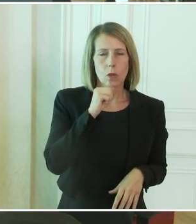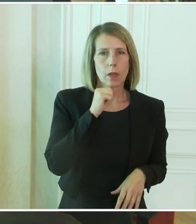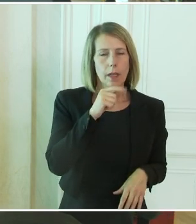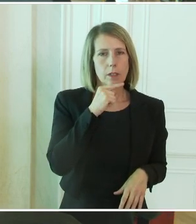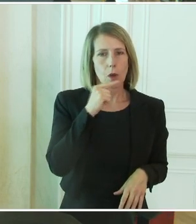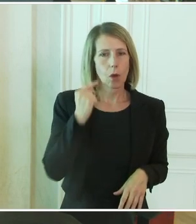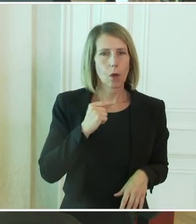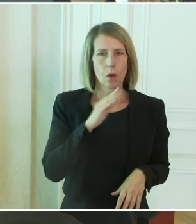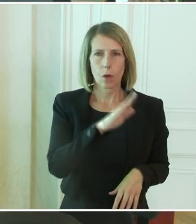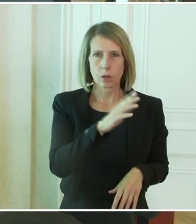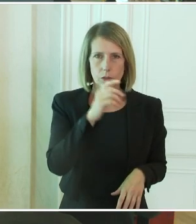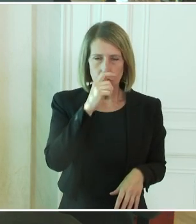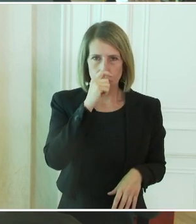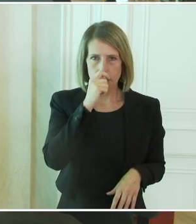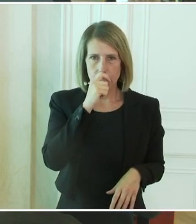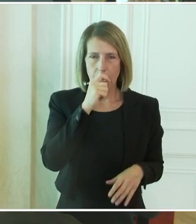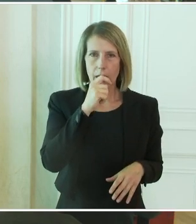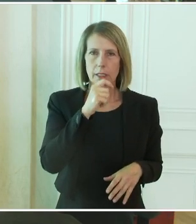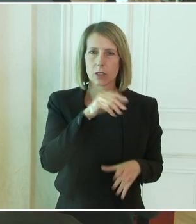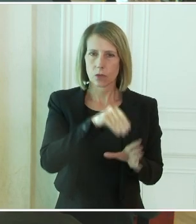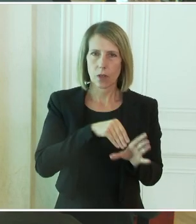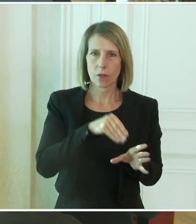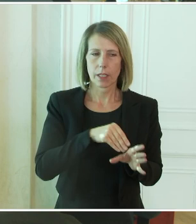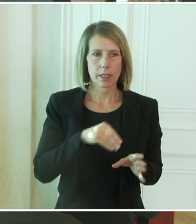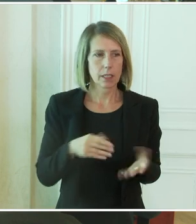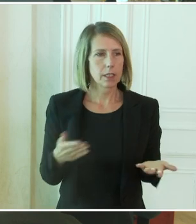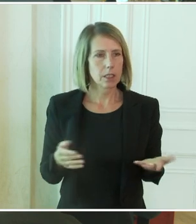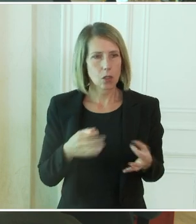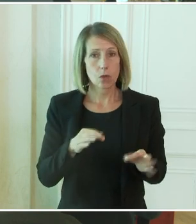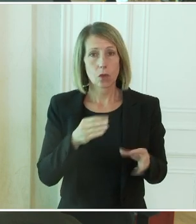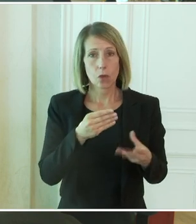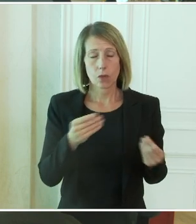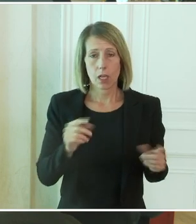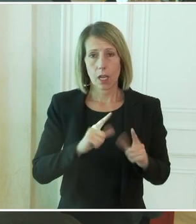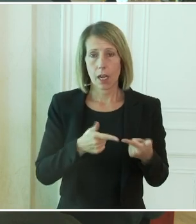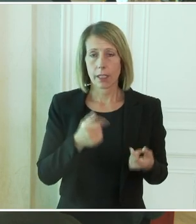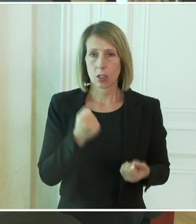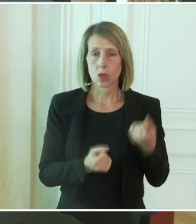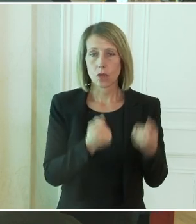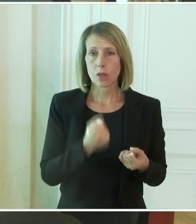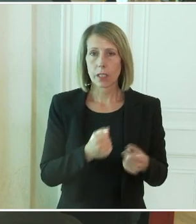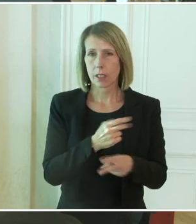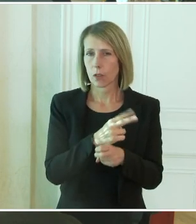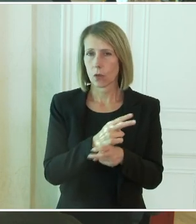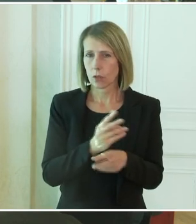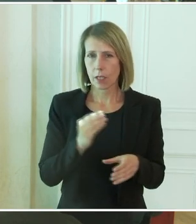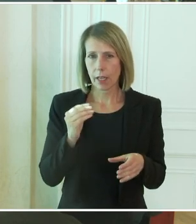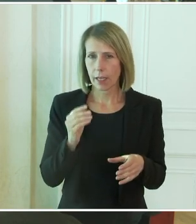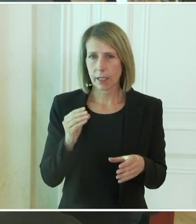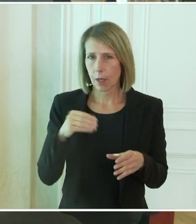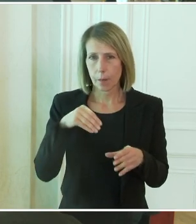mehr verwendet. Die Ukraine hat das kritisiert. Für viele europäische Länder ist das sehr schwierig. Österreich kann sich dem nicht anschließen.